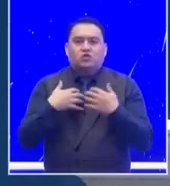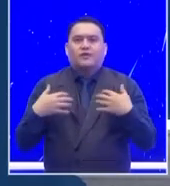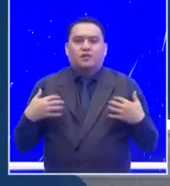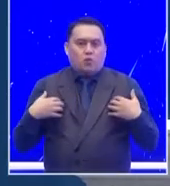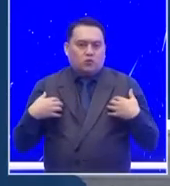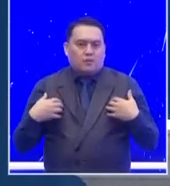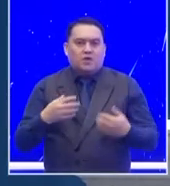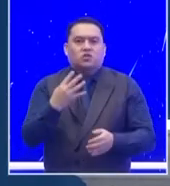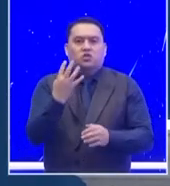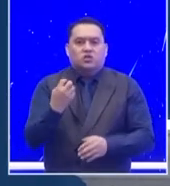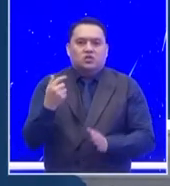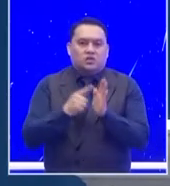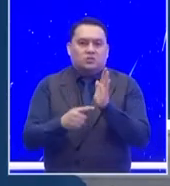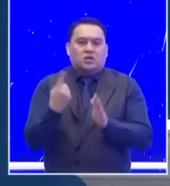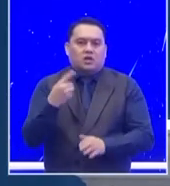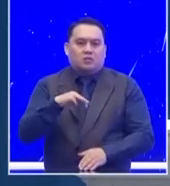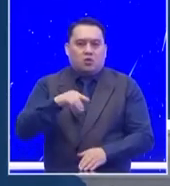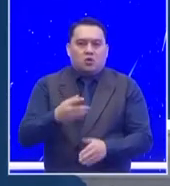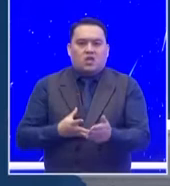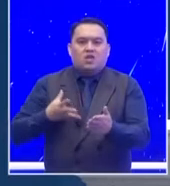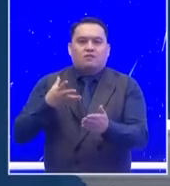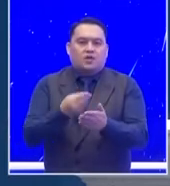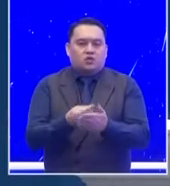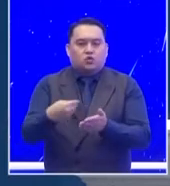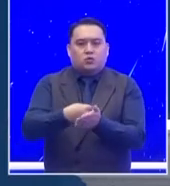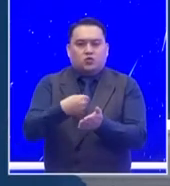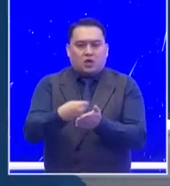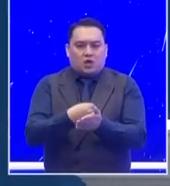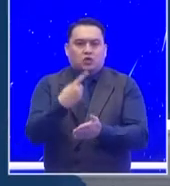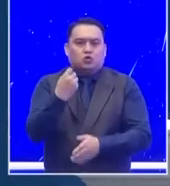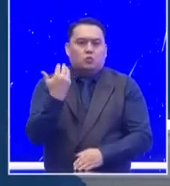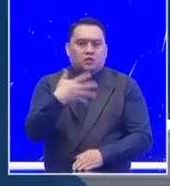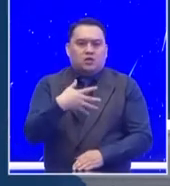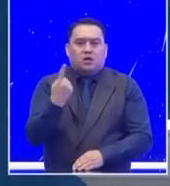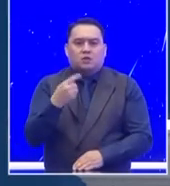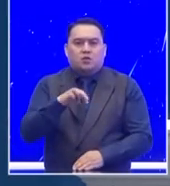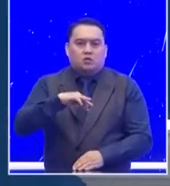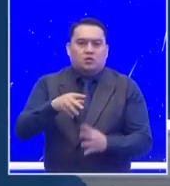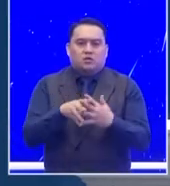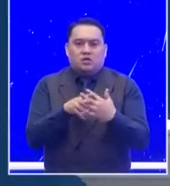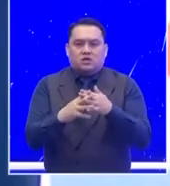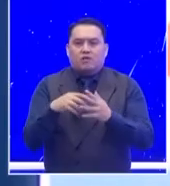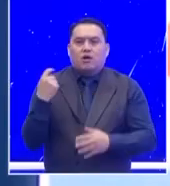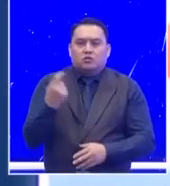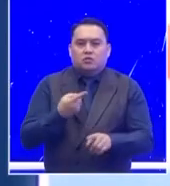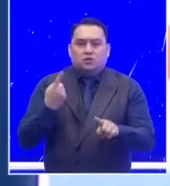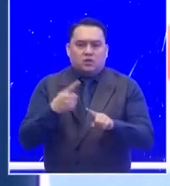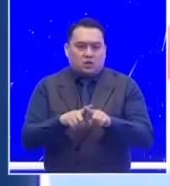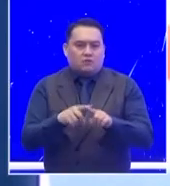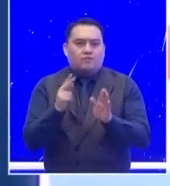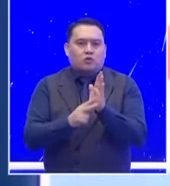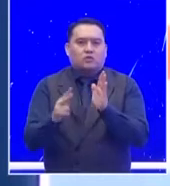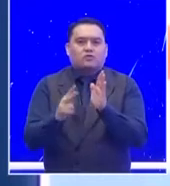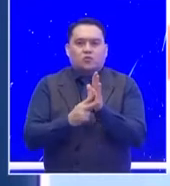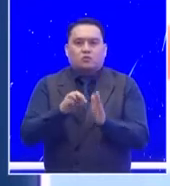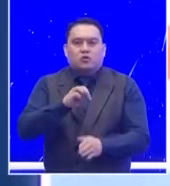животноводство, 471 миллион тенге инвестиционные субсидии, 151 миллион тенге для сельскохозяйственной техники, 88 миллионов